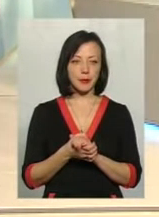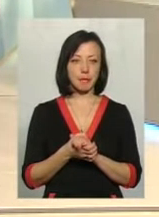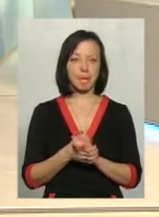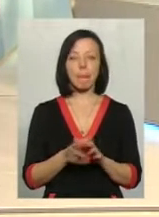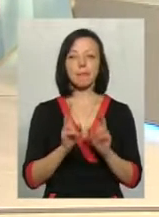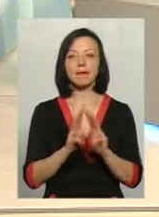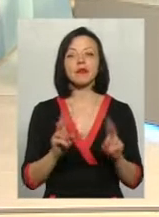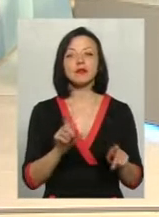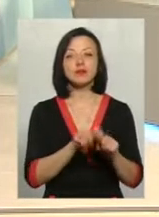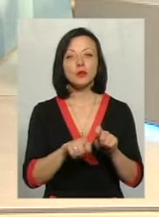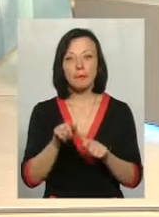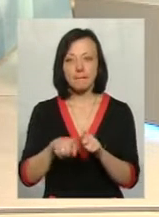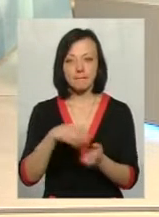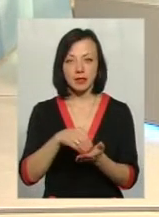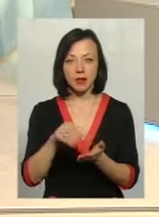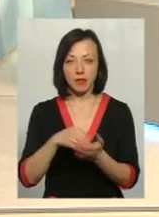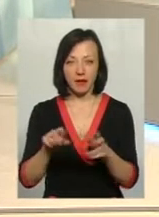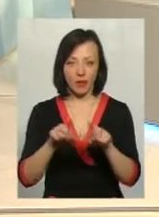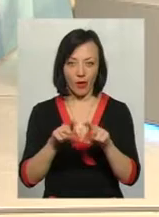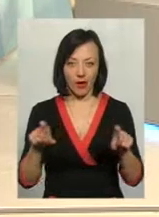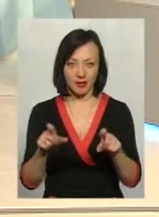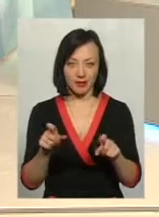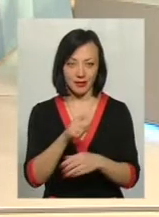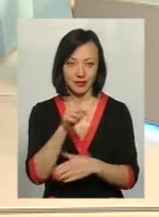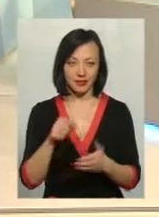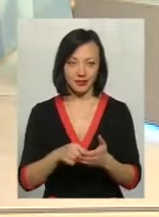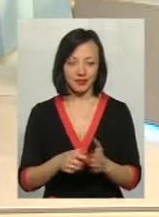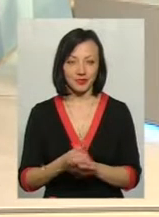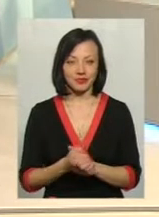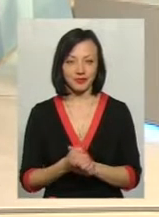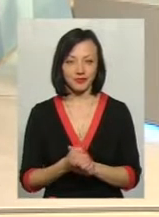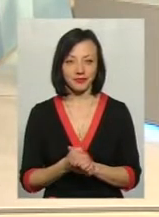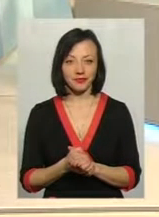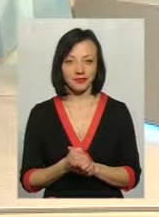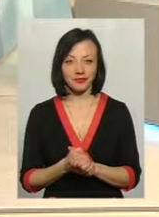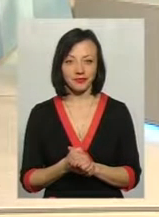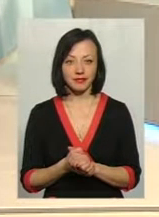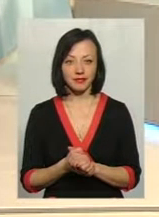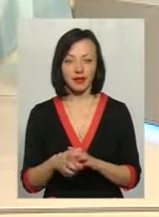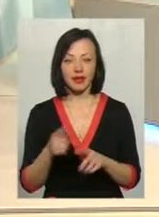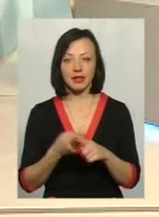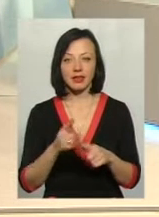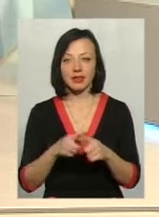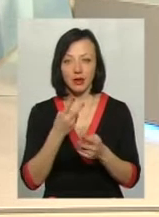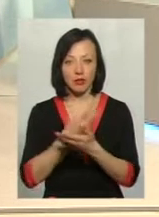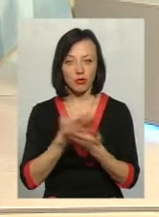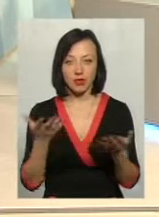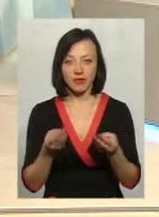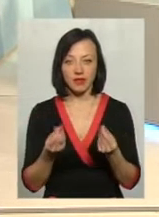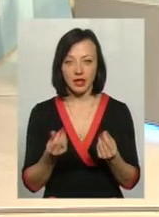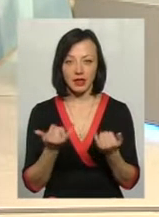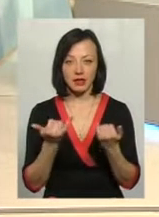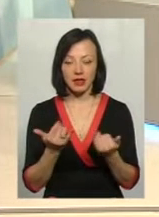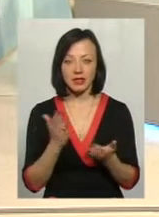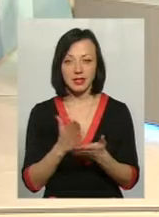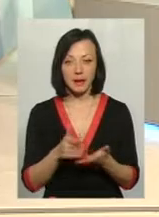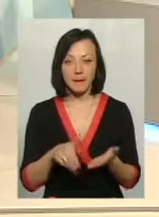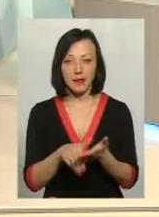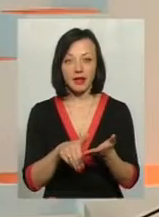моніторитиме ту закупівельну агенцію? Тому що це публічні фінанси, і в нас є зараз інструменти,